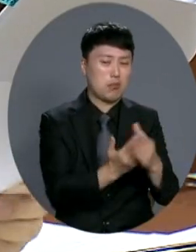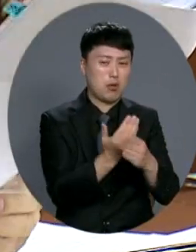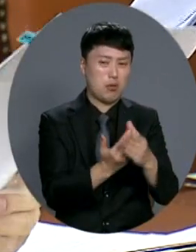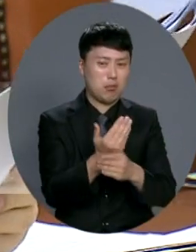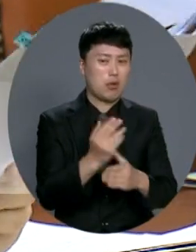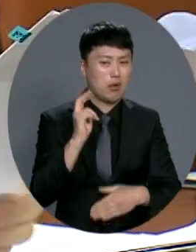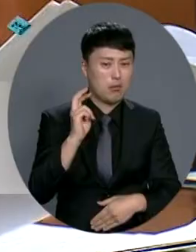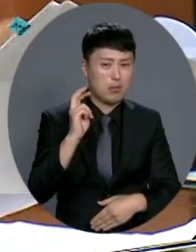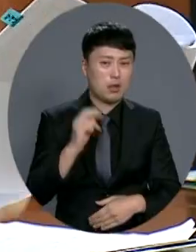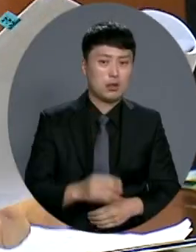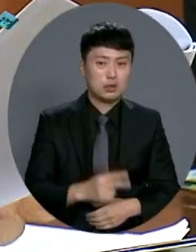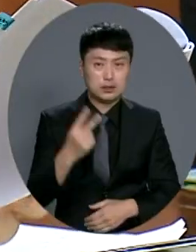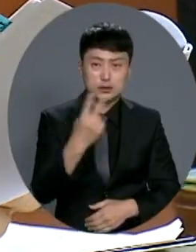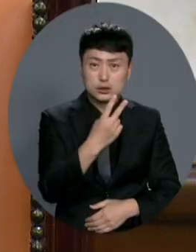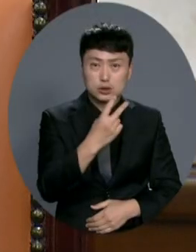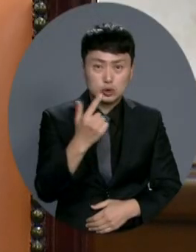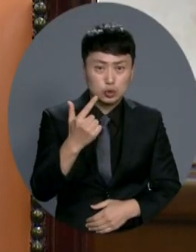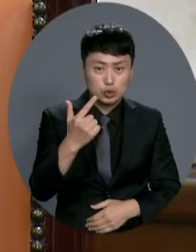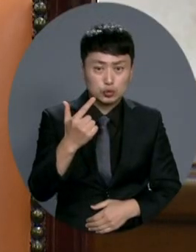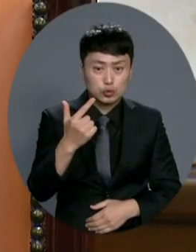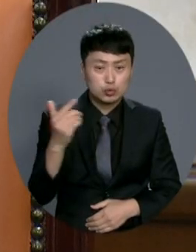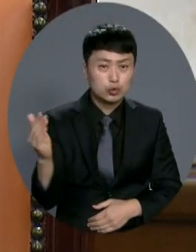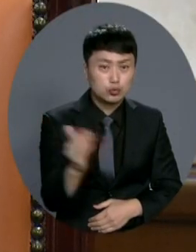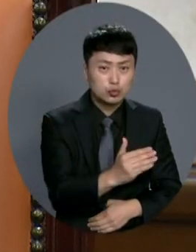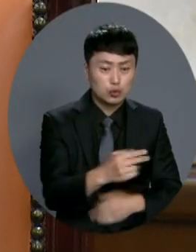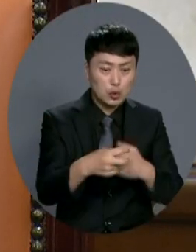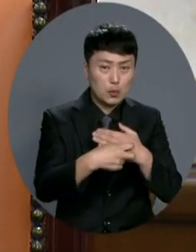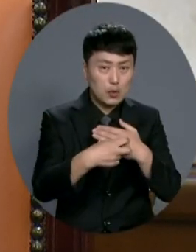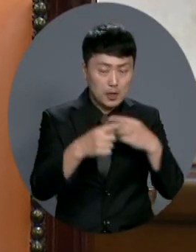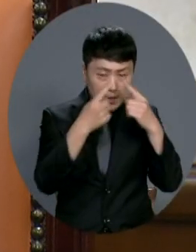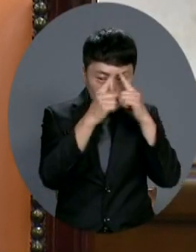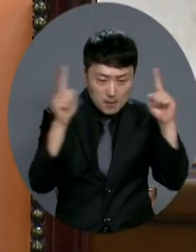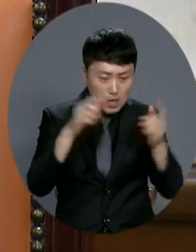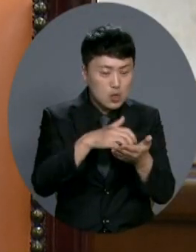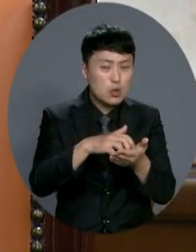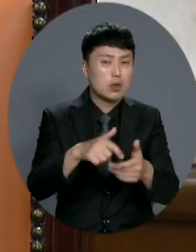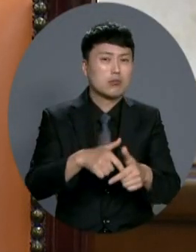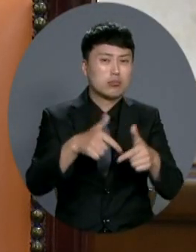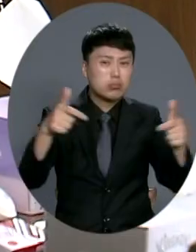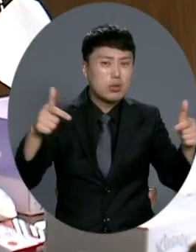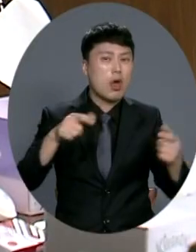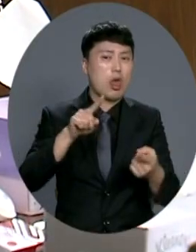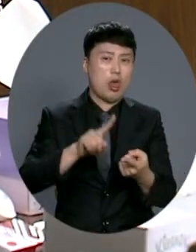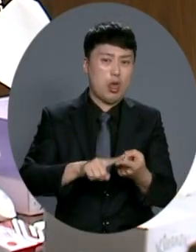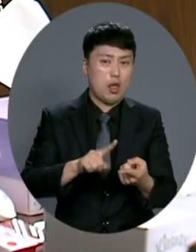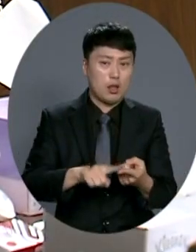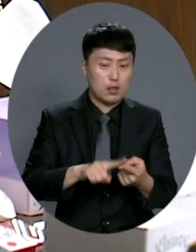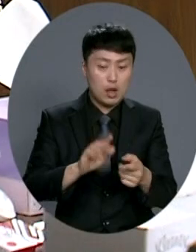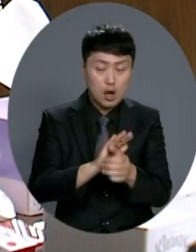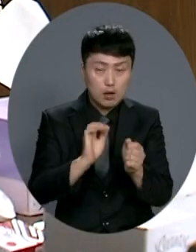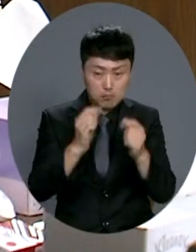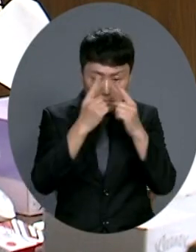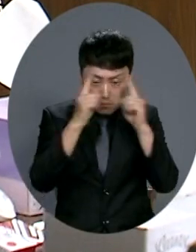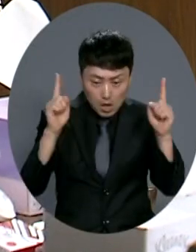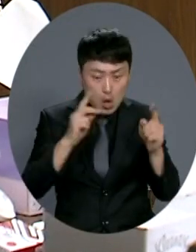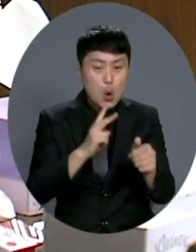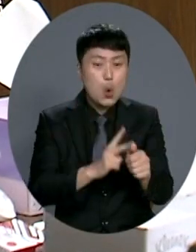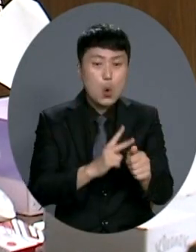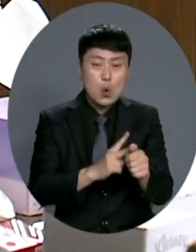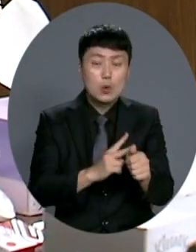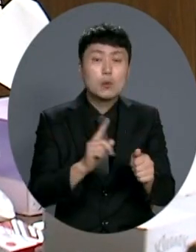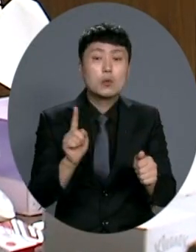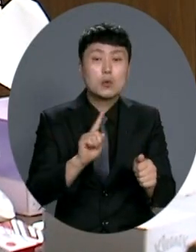제기됐습니다. 2006년부터 묶여있는 의대 입학 정원 확대에 대해서 신임 경북대 병원장은 긍정적인